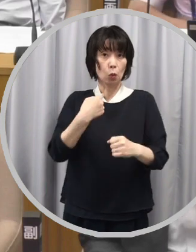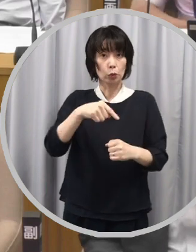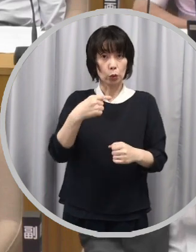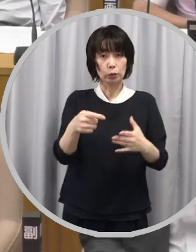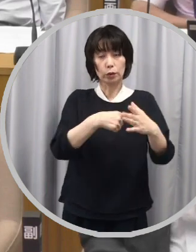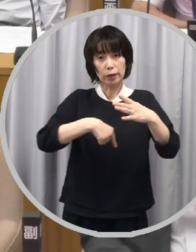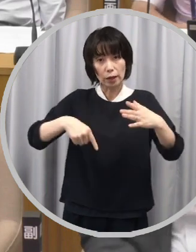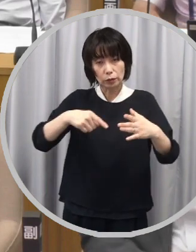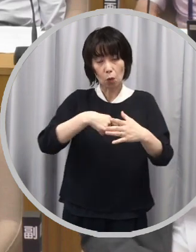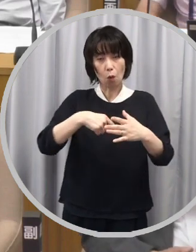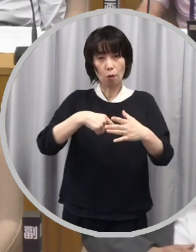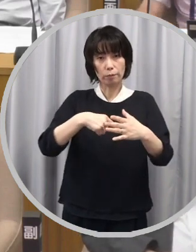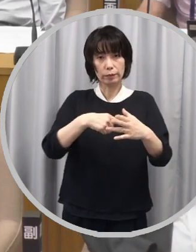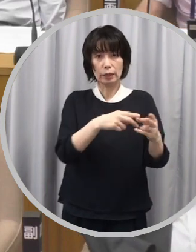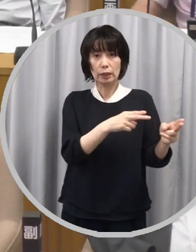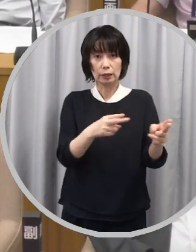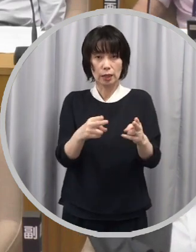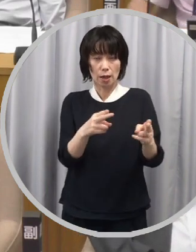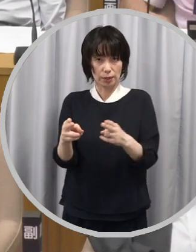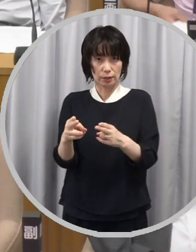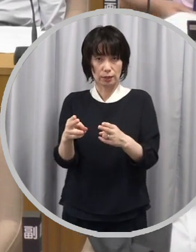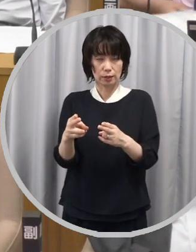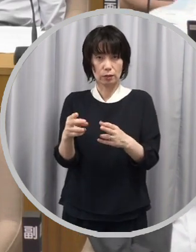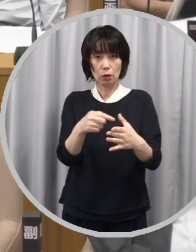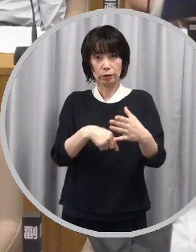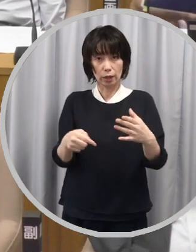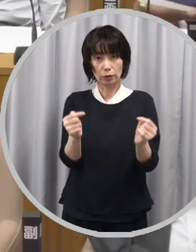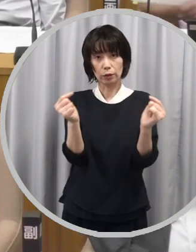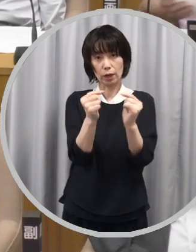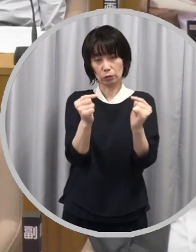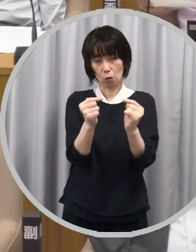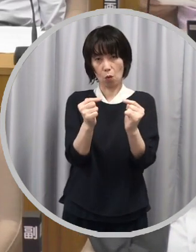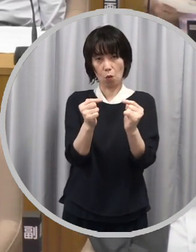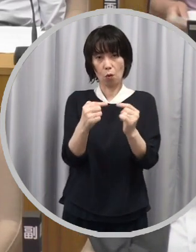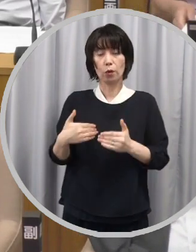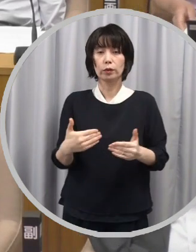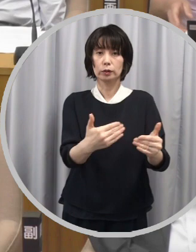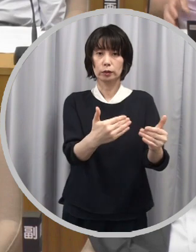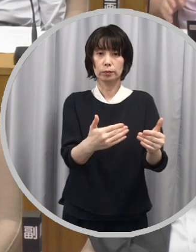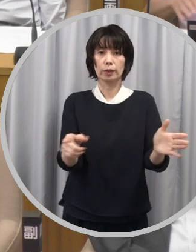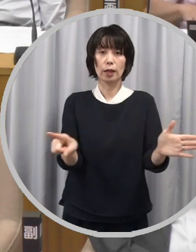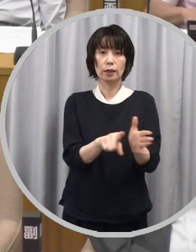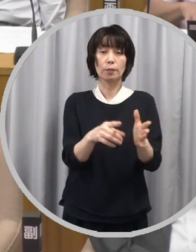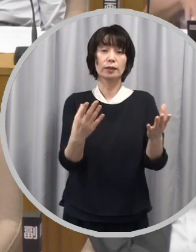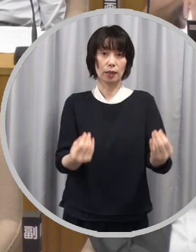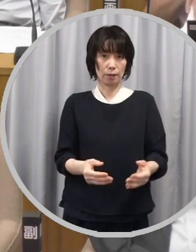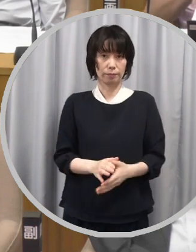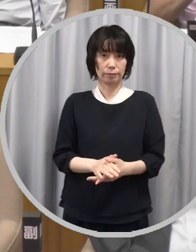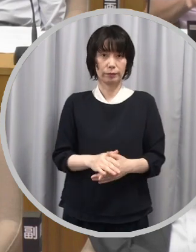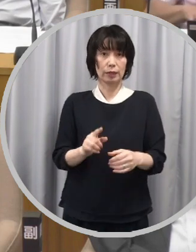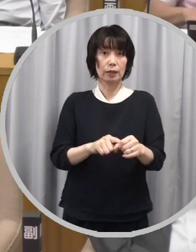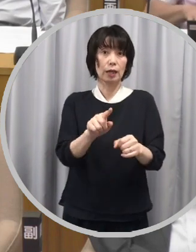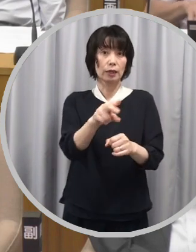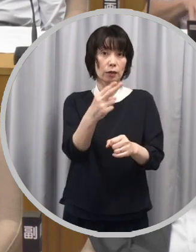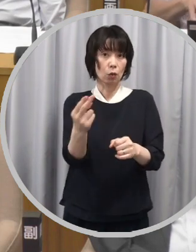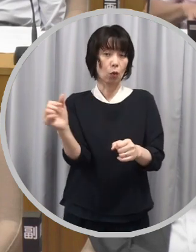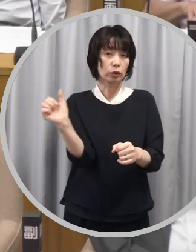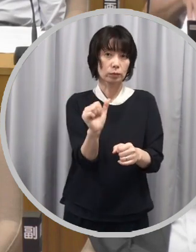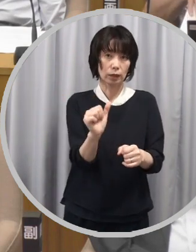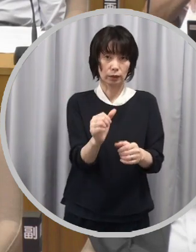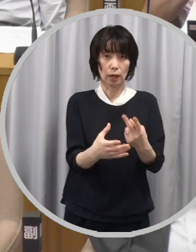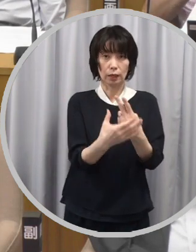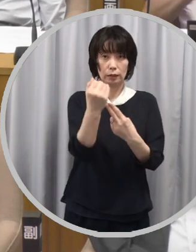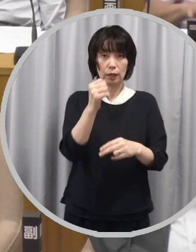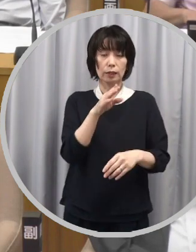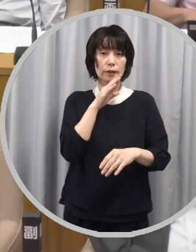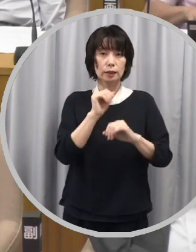など、体制整備の検討を進めてきているところであります。いずれにしても、次年度には速やかに一体